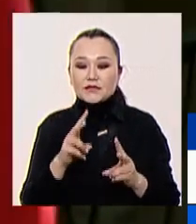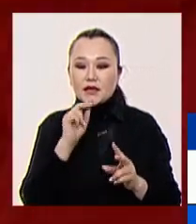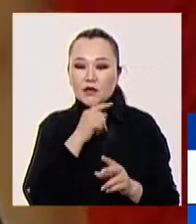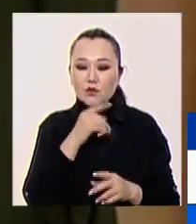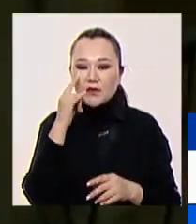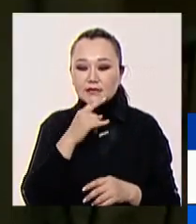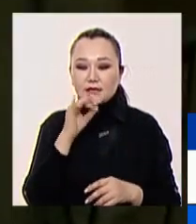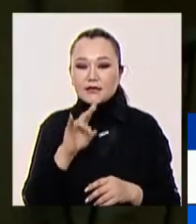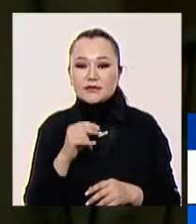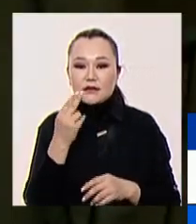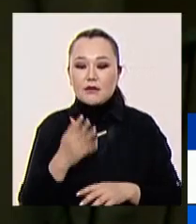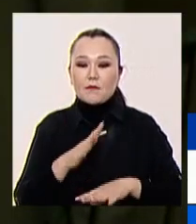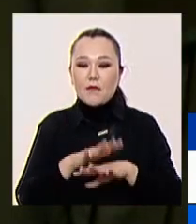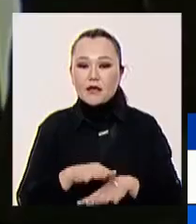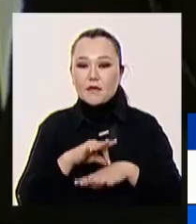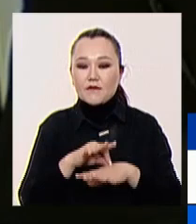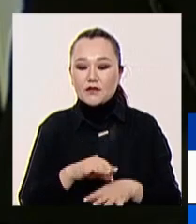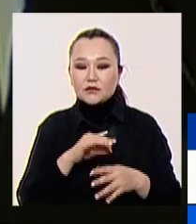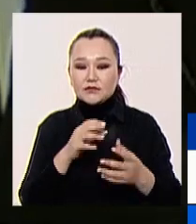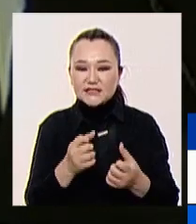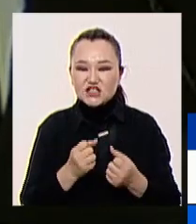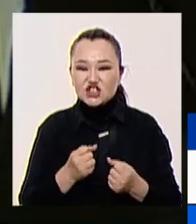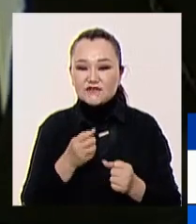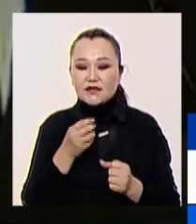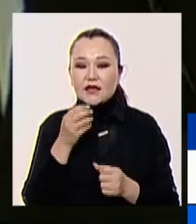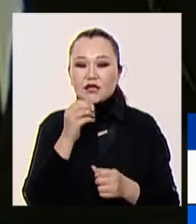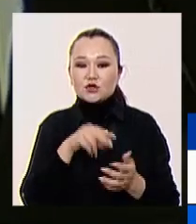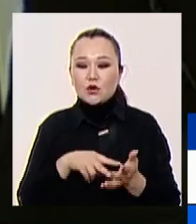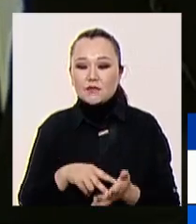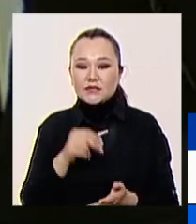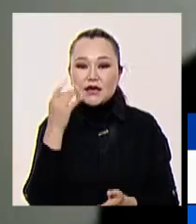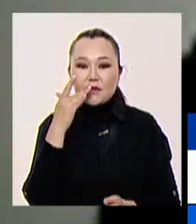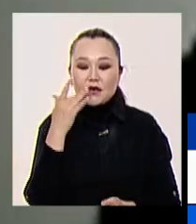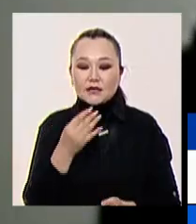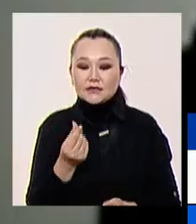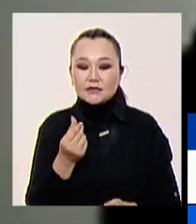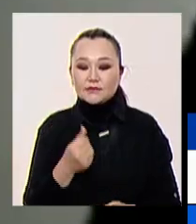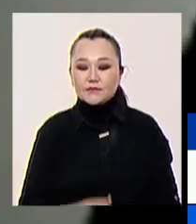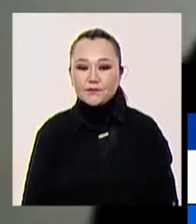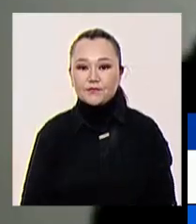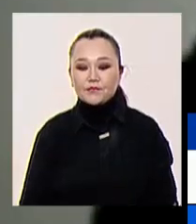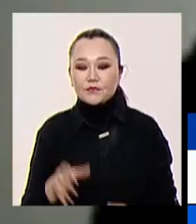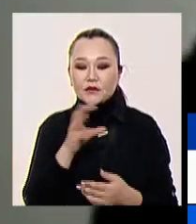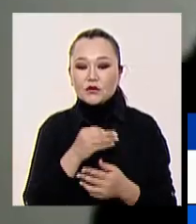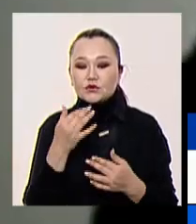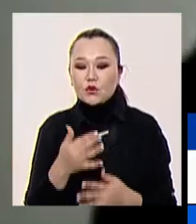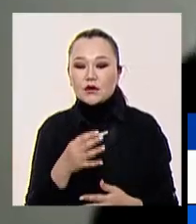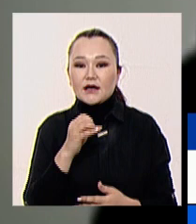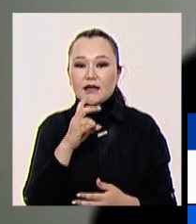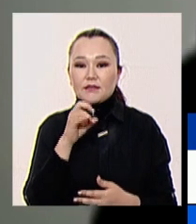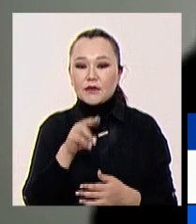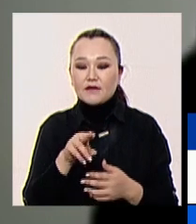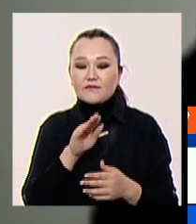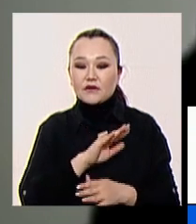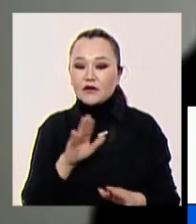и Национальный банк проводил интервенции, сдерживая стоимость американской валюты. Здесь не сколько дело в МПФ, а дело